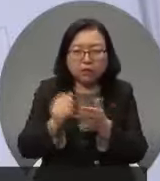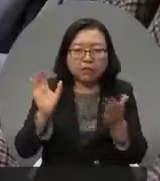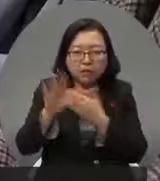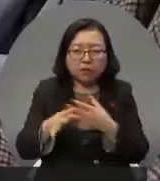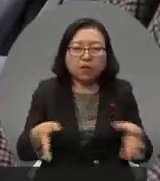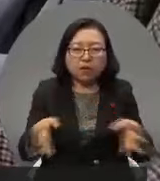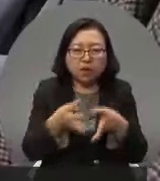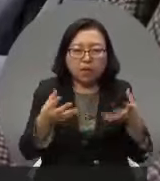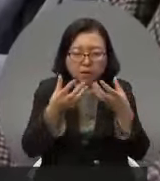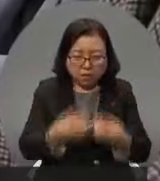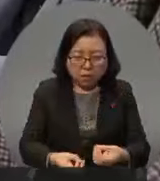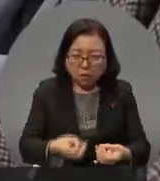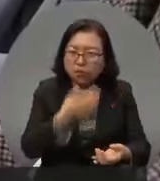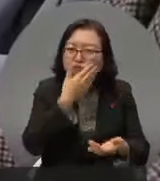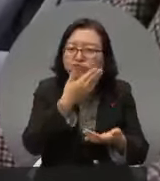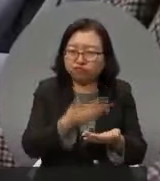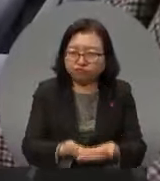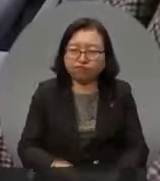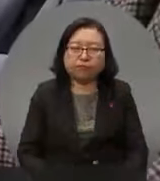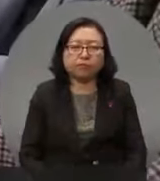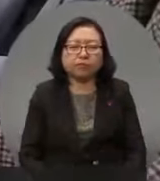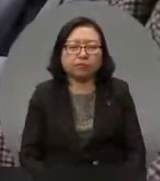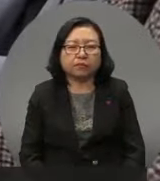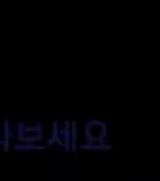합니다 MBC 뉴스